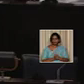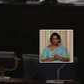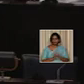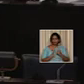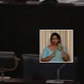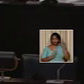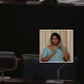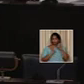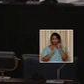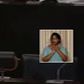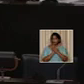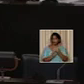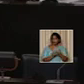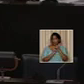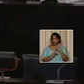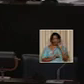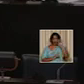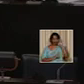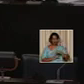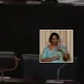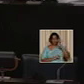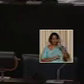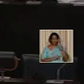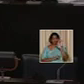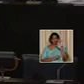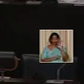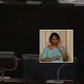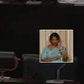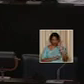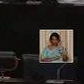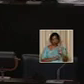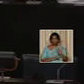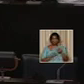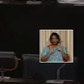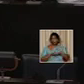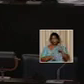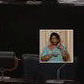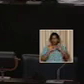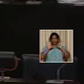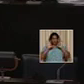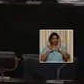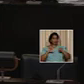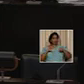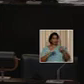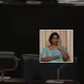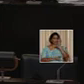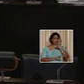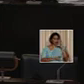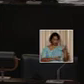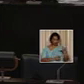ජාත්‍යන්තර නිර්ණායකයන් සිටු සංඛ්‍යාව 11,293 කි සිටින සංඛ්‍යාව 6,677